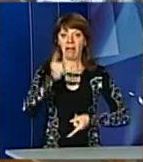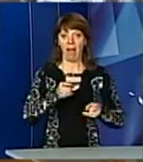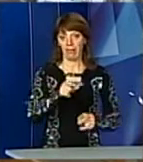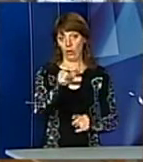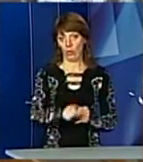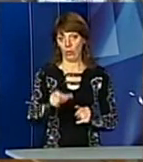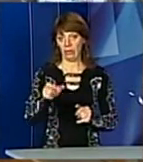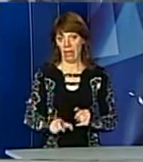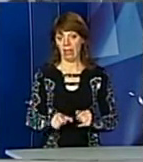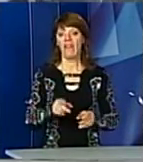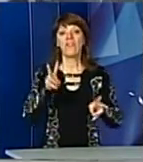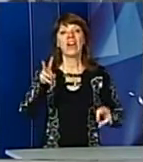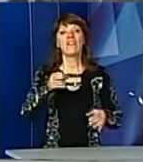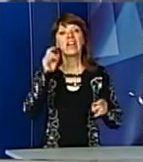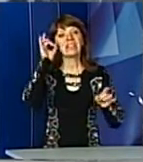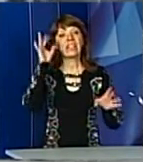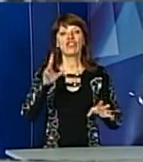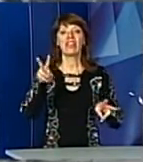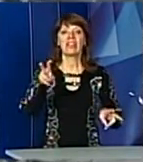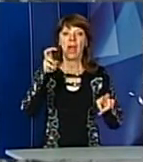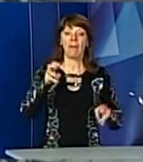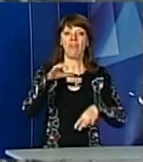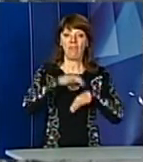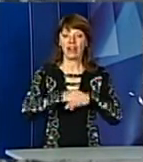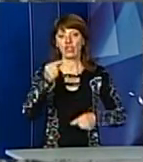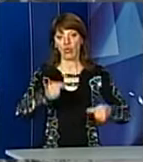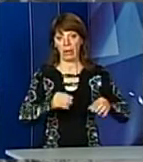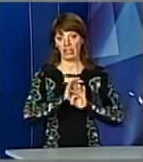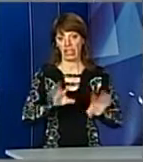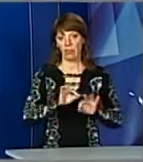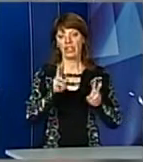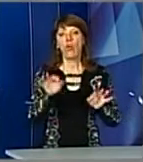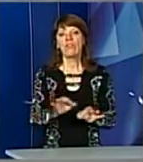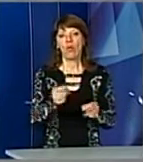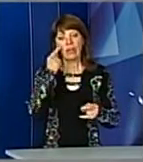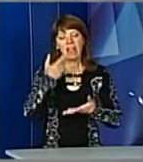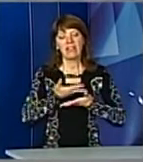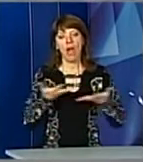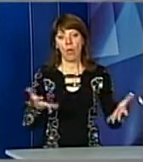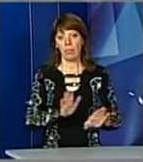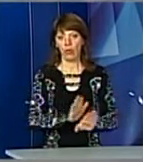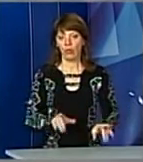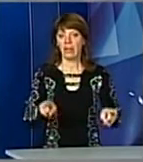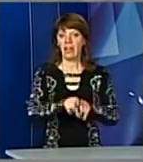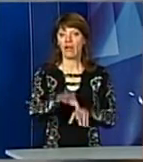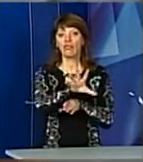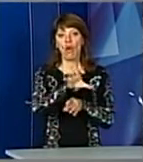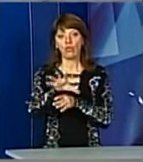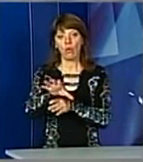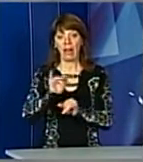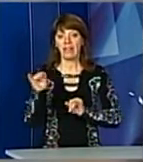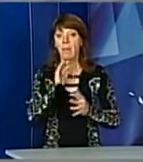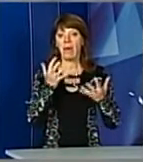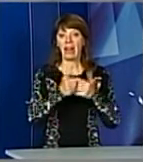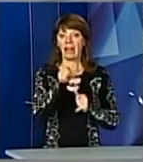людей. Незручні теми, факти та суперечлива інформація, яку ніколи не оприлюднювали. А також фотографії та